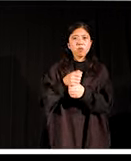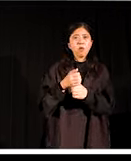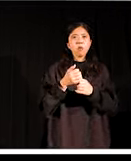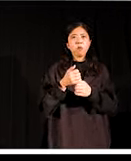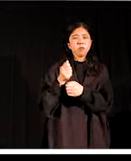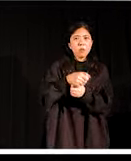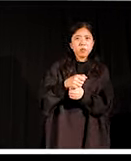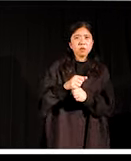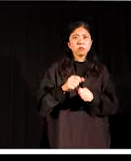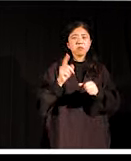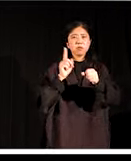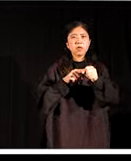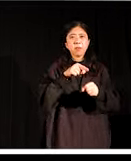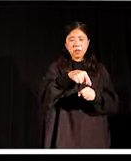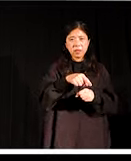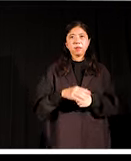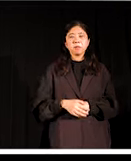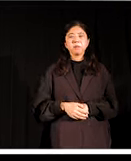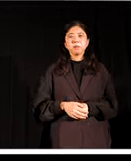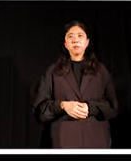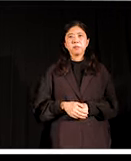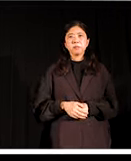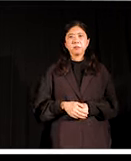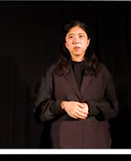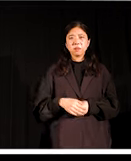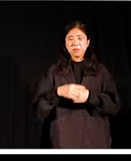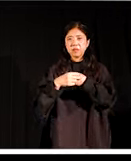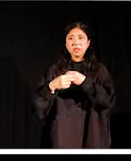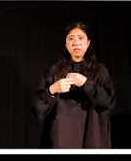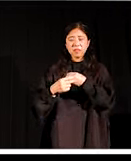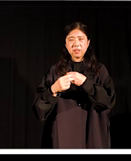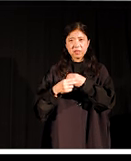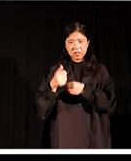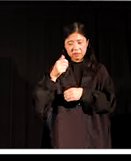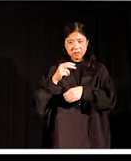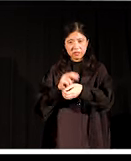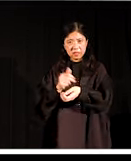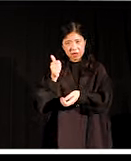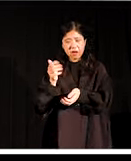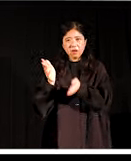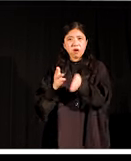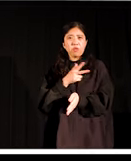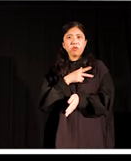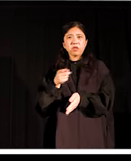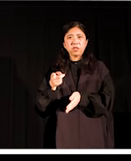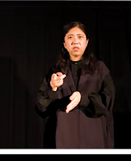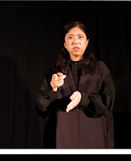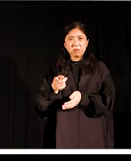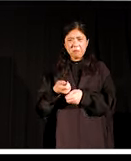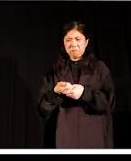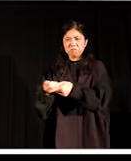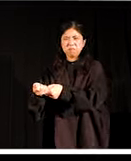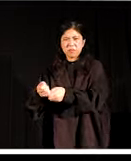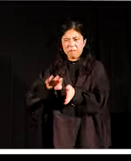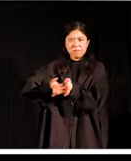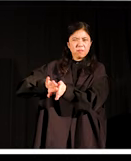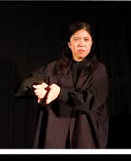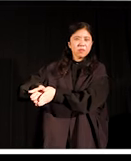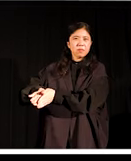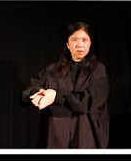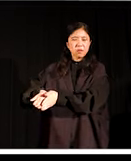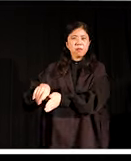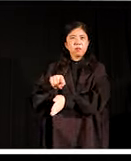に特に知識層ま教師ですとかま医療者ですね医者とか看護師とかあのこういった人を集中的に虐殺したのであの